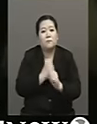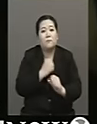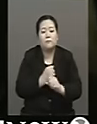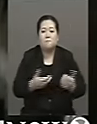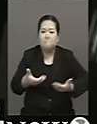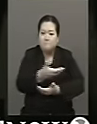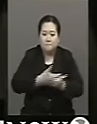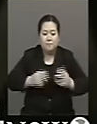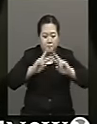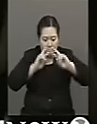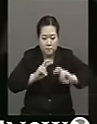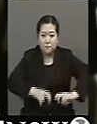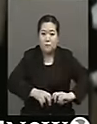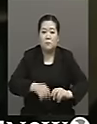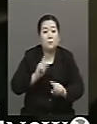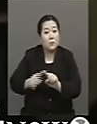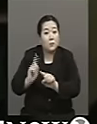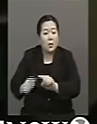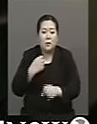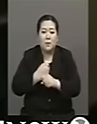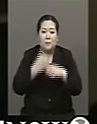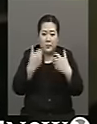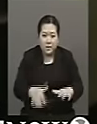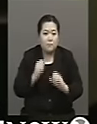ดนี้ครับจะดำเนินการตรวจสอบข้อเท็จจริงนะครับให้แล้วเสร็